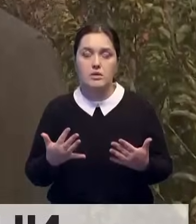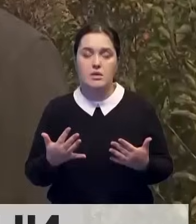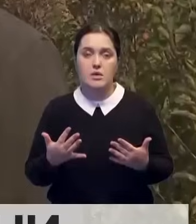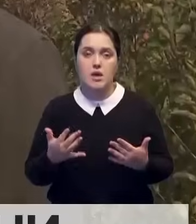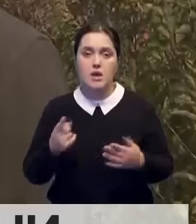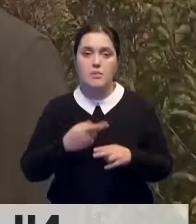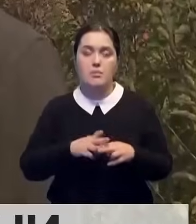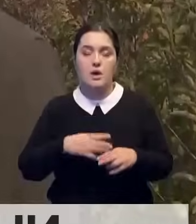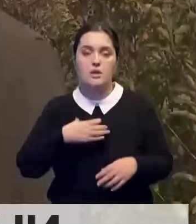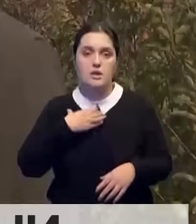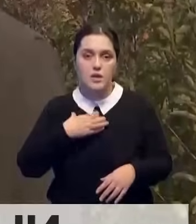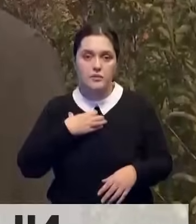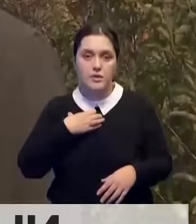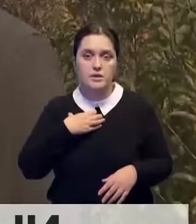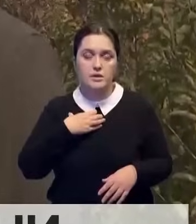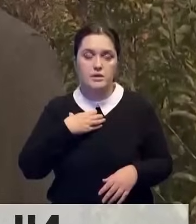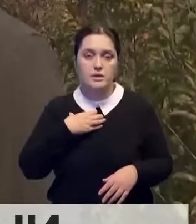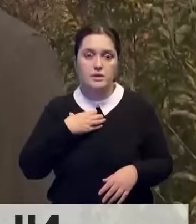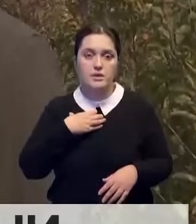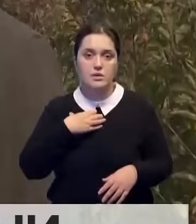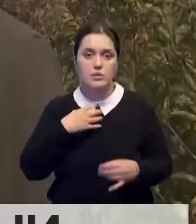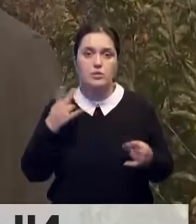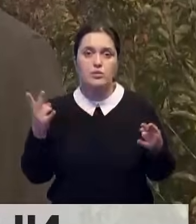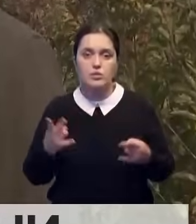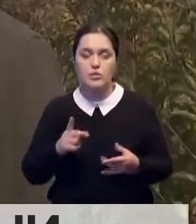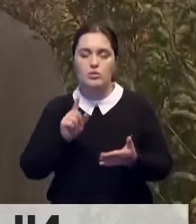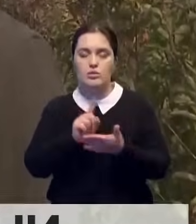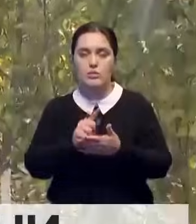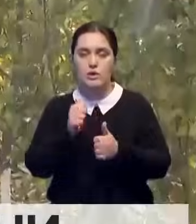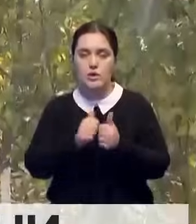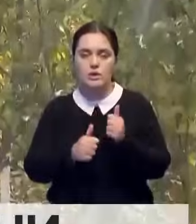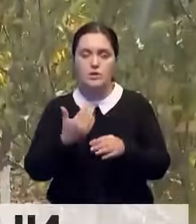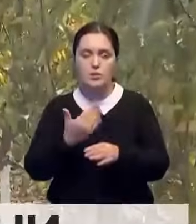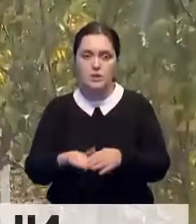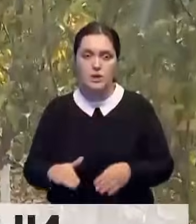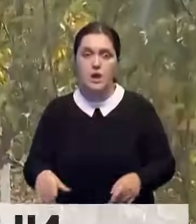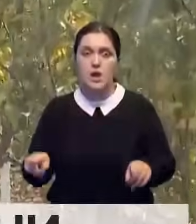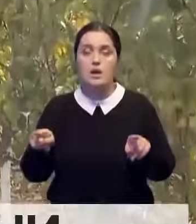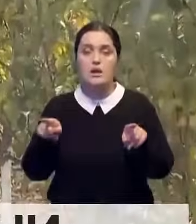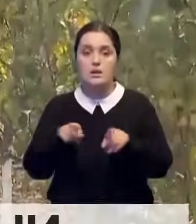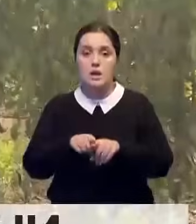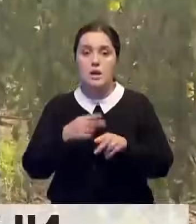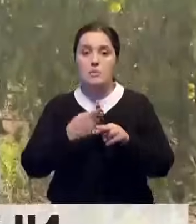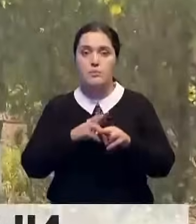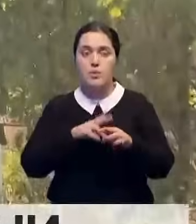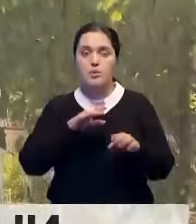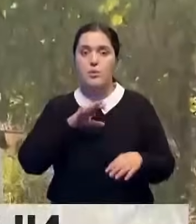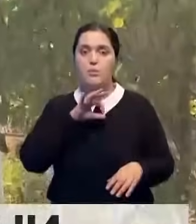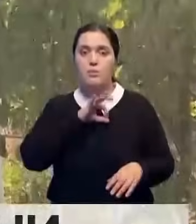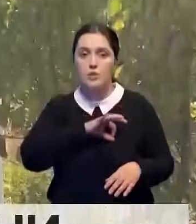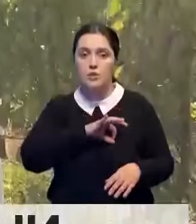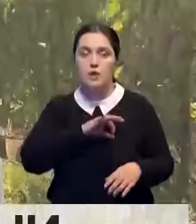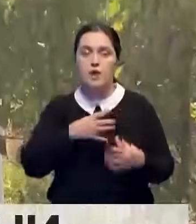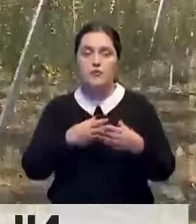элемент страхования урожая, мне кажется, это нужный элемент, который должен быть в каждой отрасли. И такая предусмотрительность в итоге пошла только на пользу. Уже